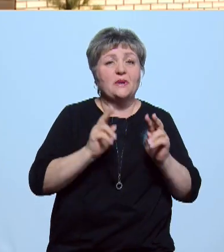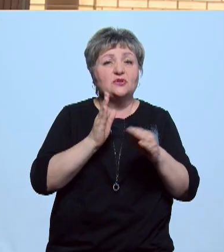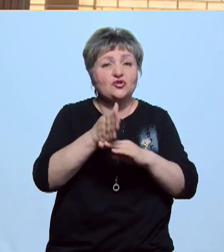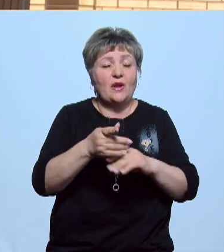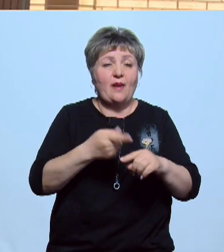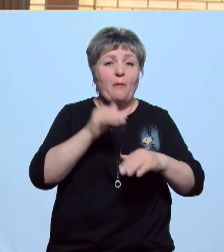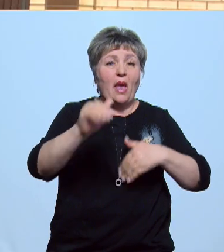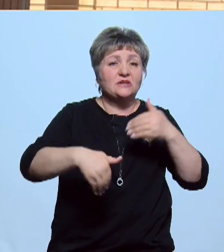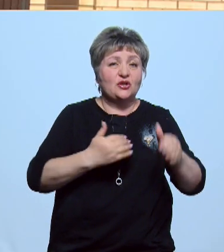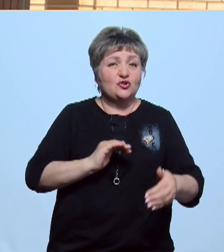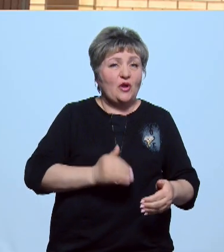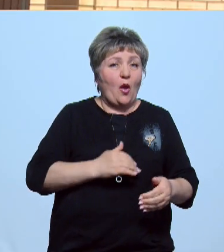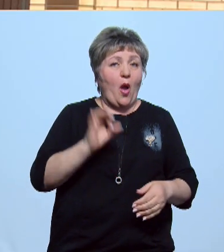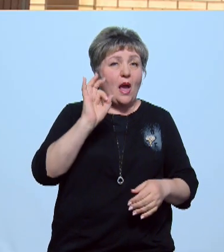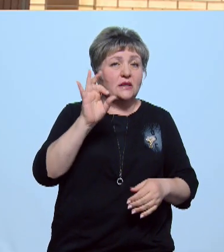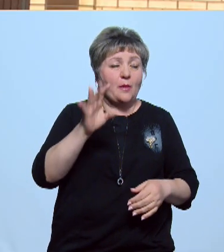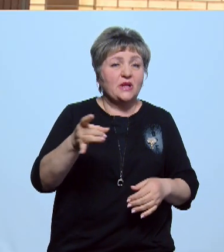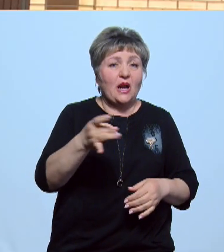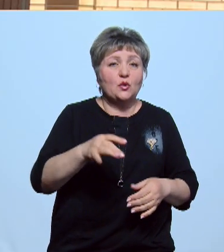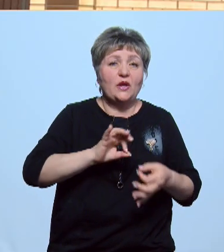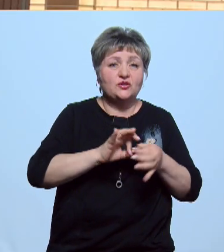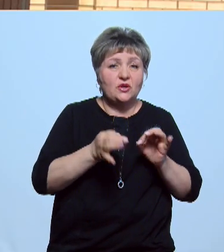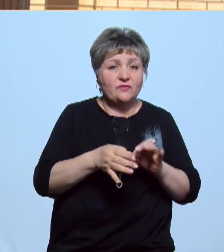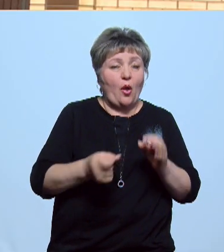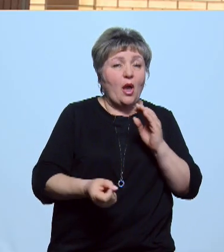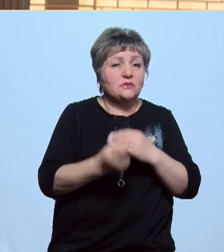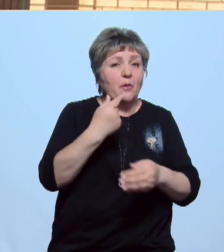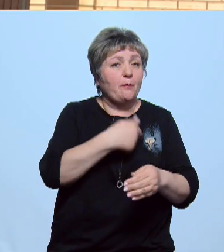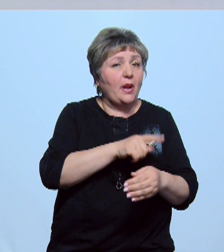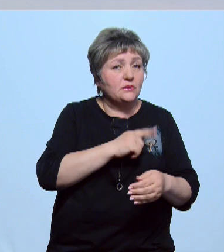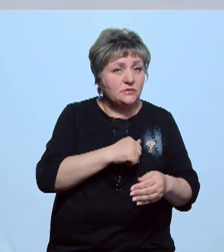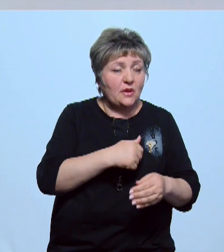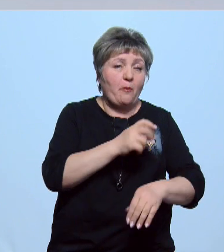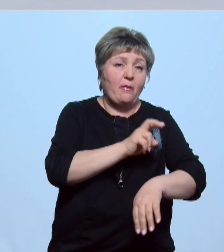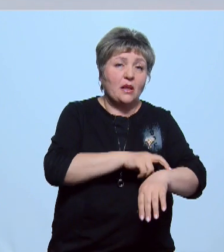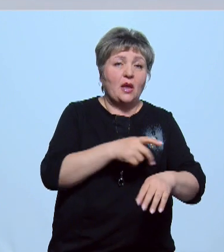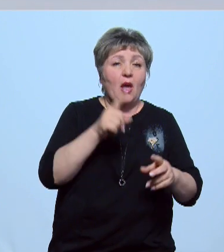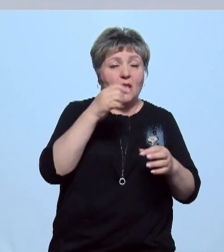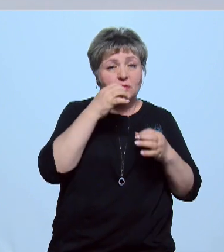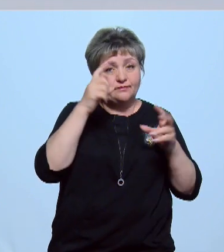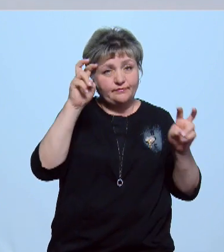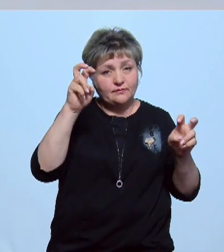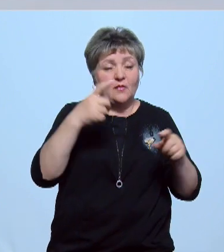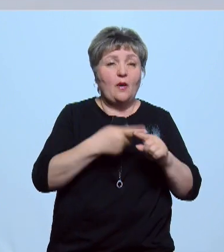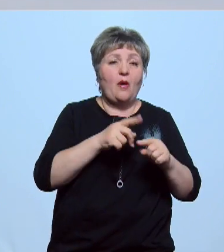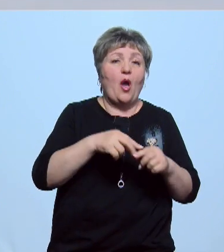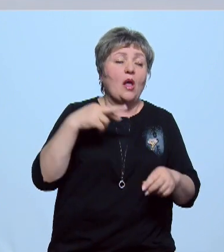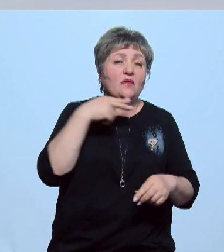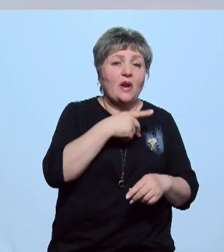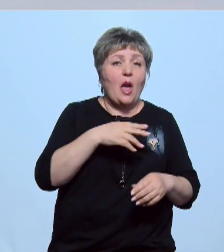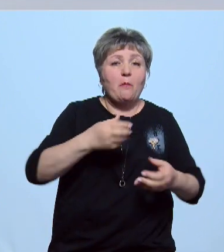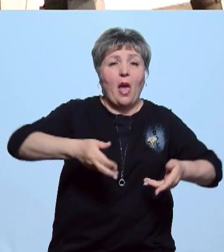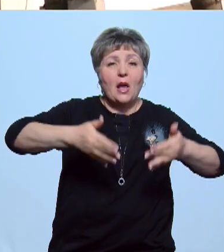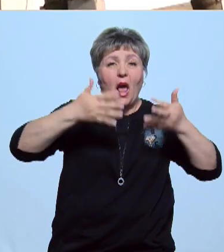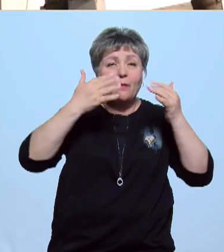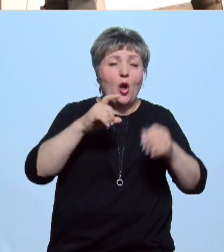бассейна, расположенного в Октябрьском районе Ижевска, оказались в больнице. Медики диагностировали у всех отравление парами хлора. На